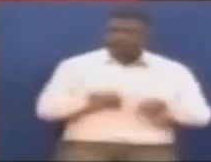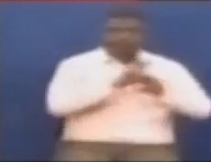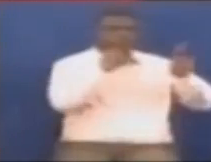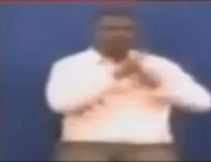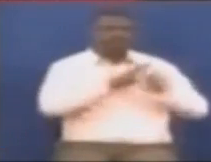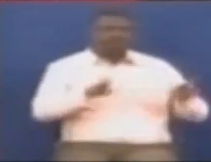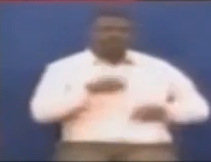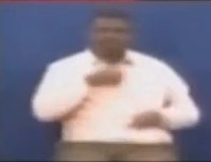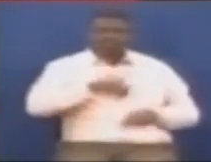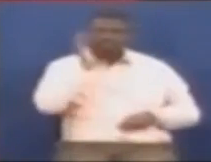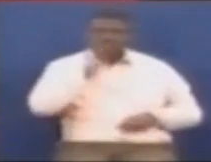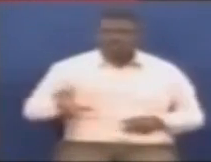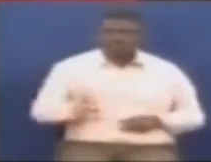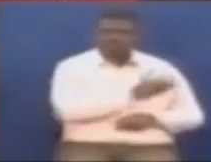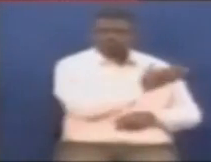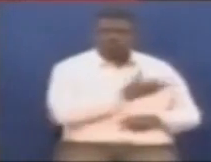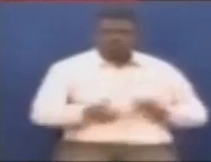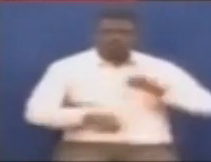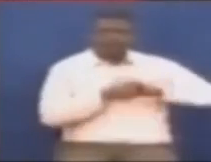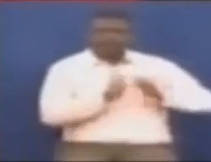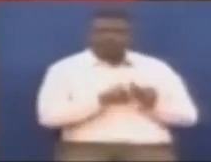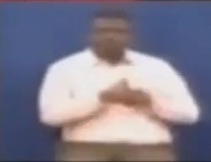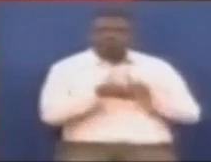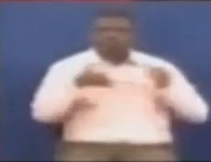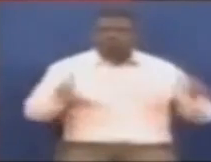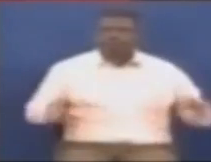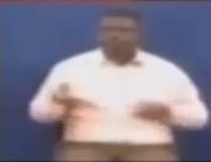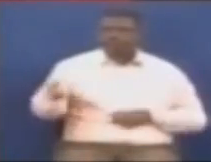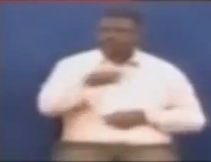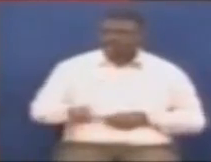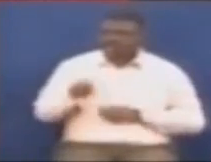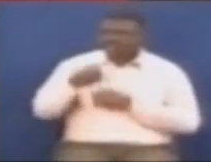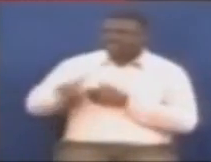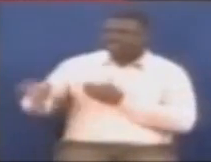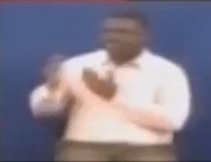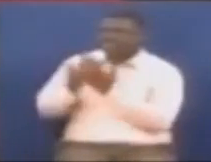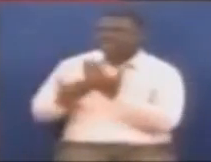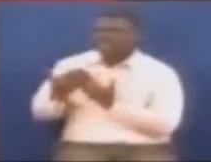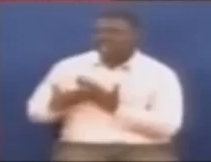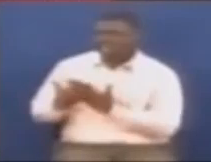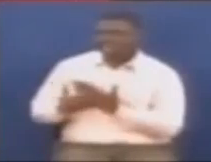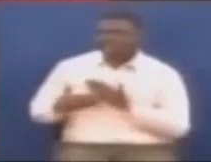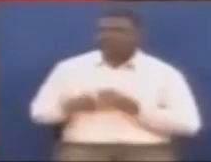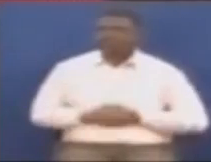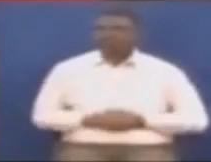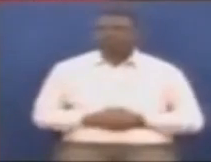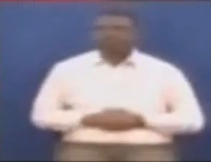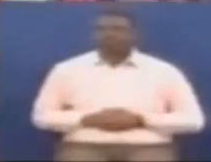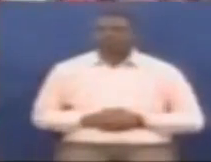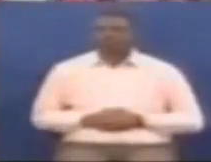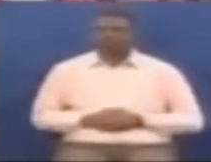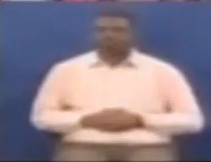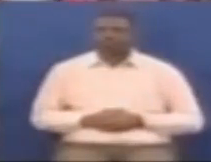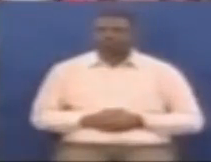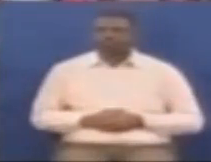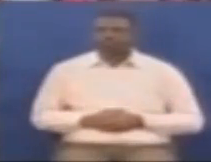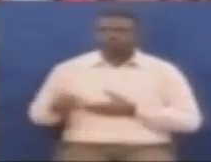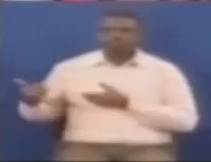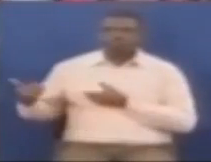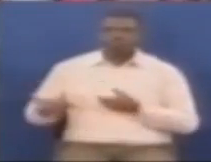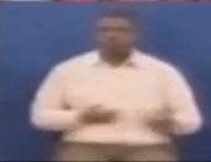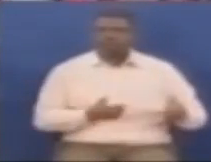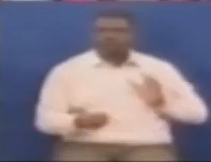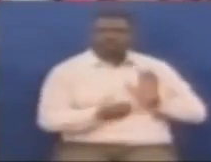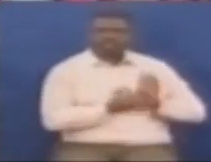tafadhali. Mheshimiwa Spika, na kushukuru sana kwa kunipa nafasi ya kuuliza maswali madogo mawili ya nyongeza. Na